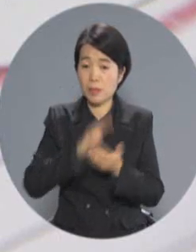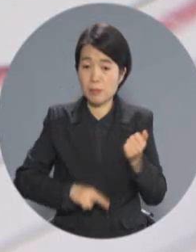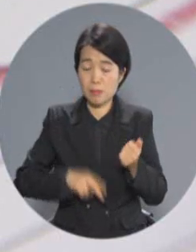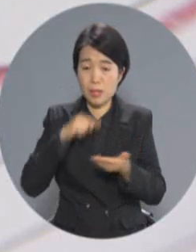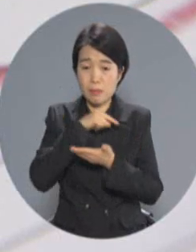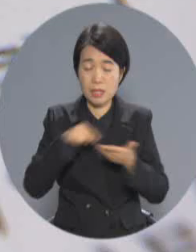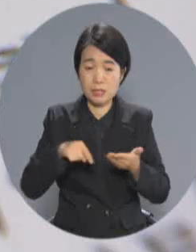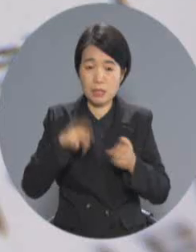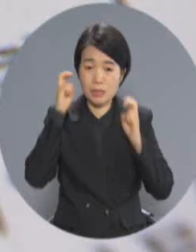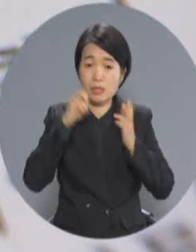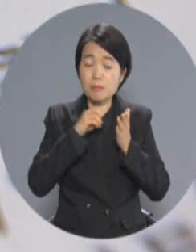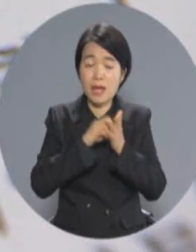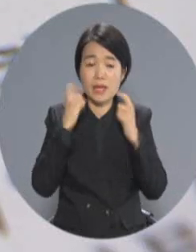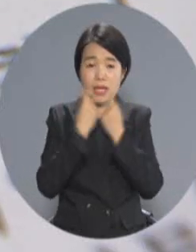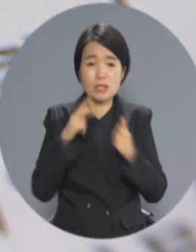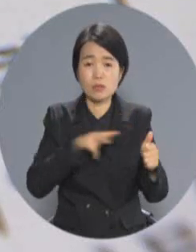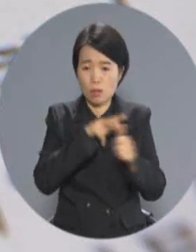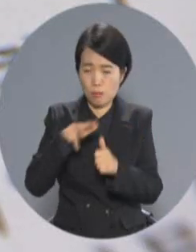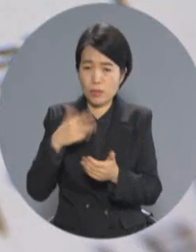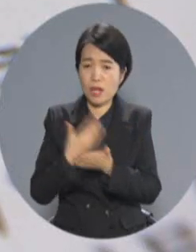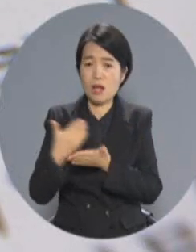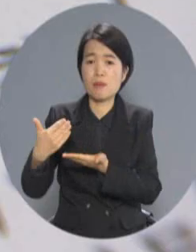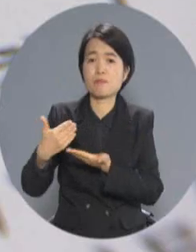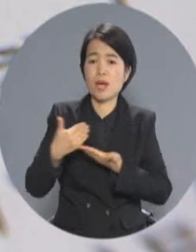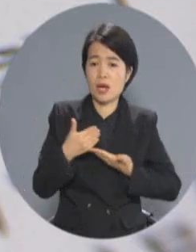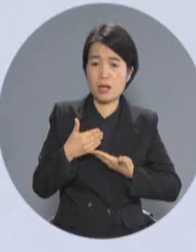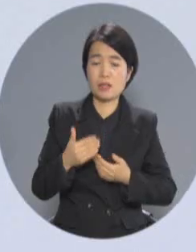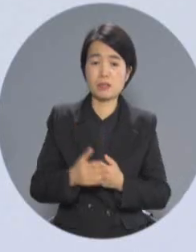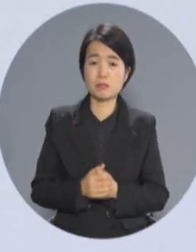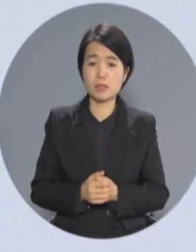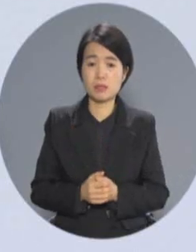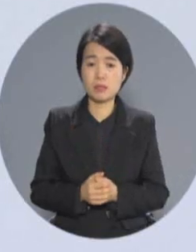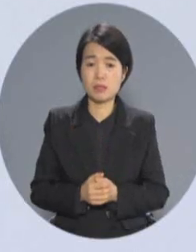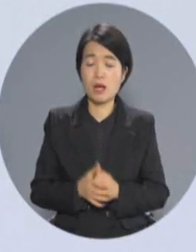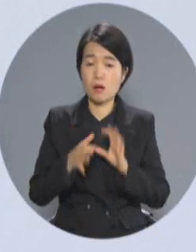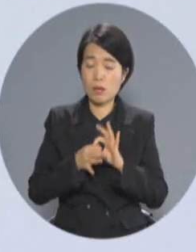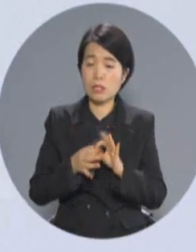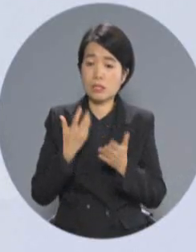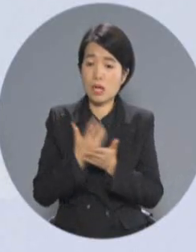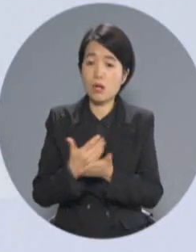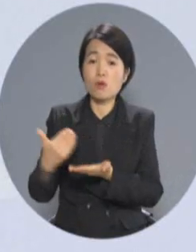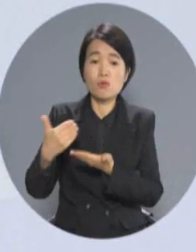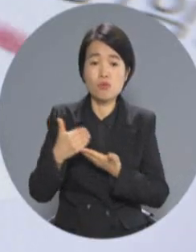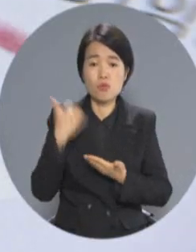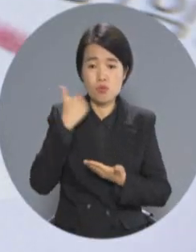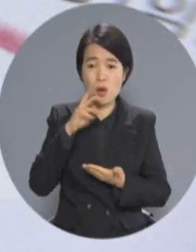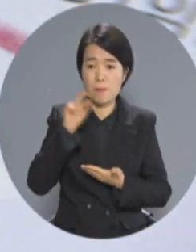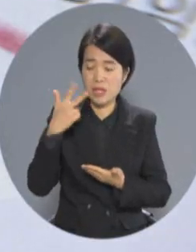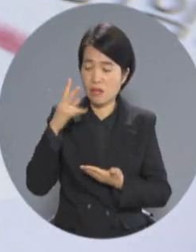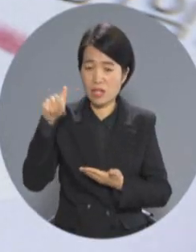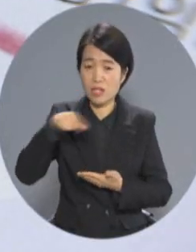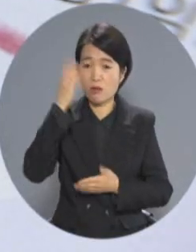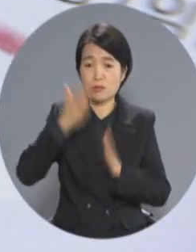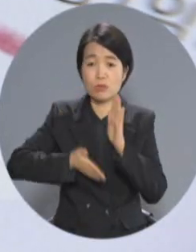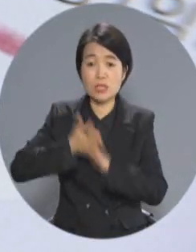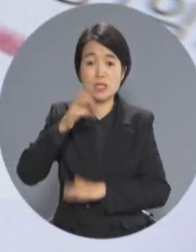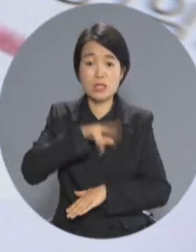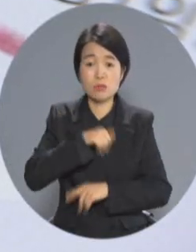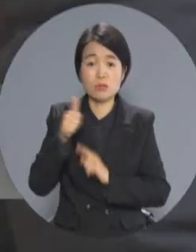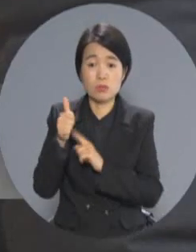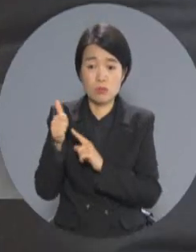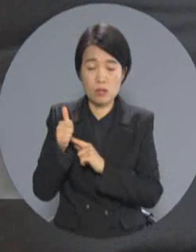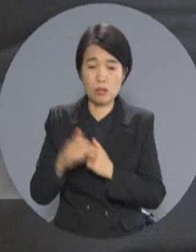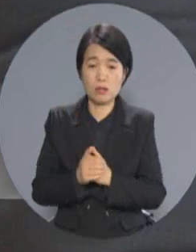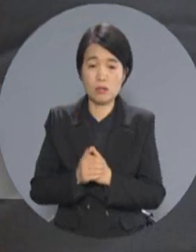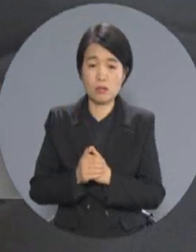피해자의 취업지 등 개인정보까지 제출하도록 한 겁니다 관련 자료를 요구한 건 민덕희 여수시의원